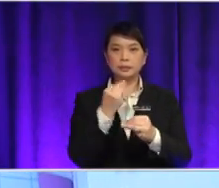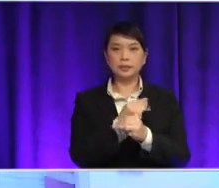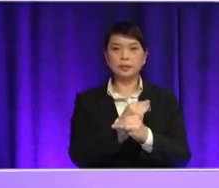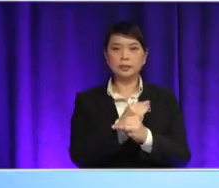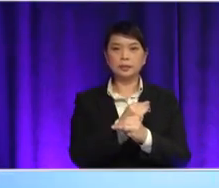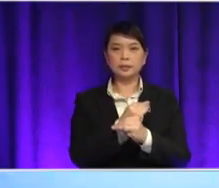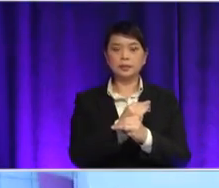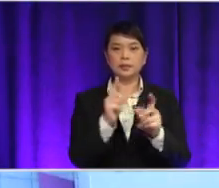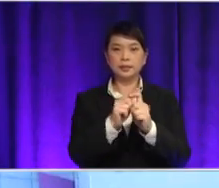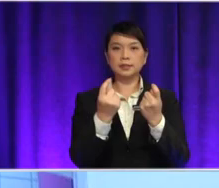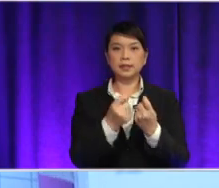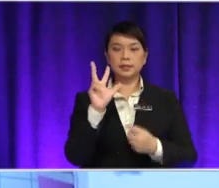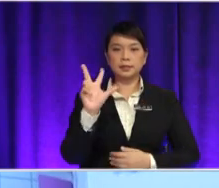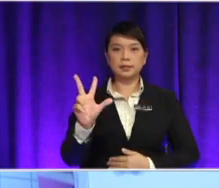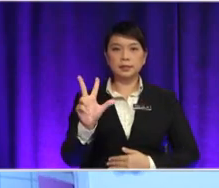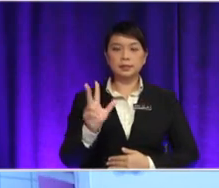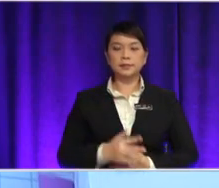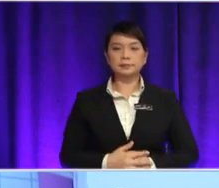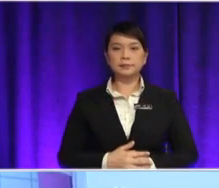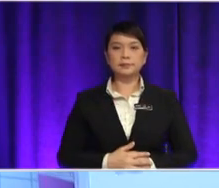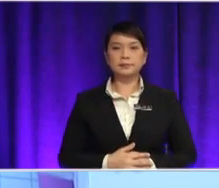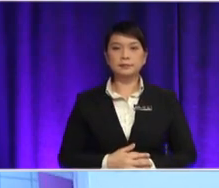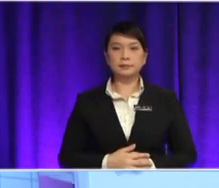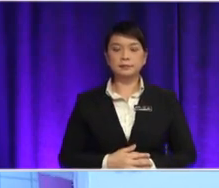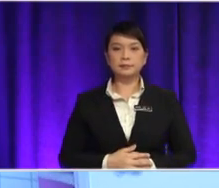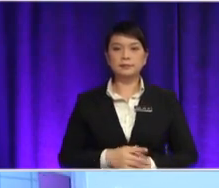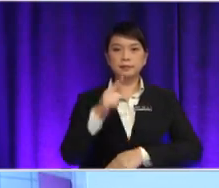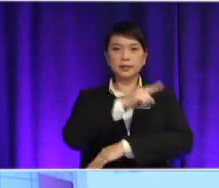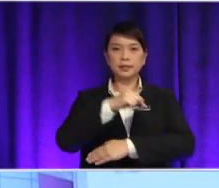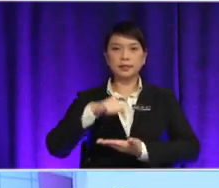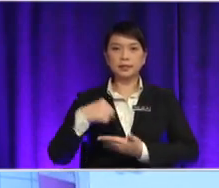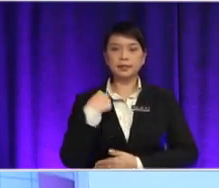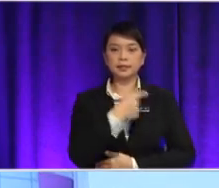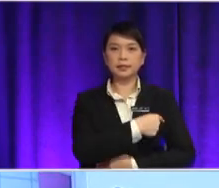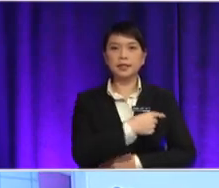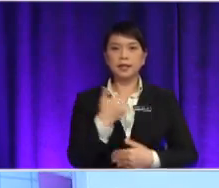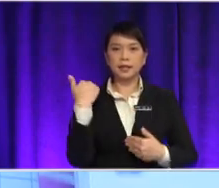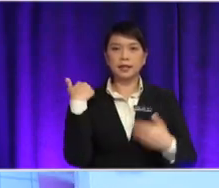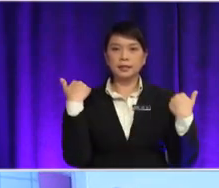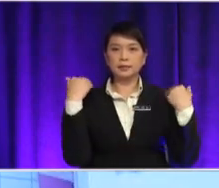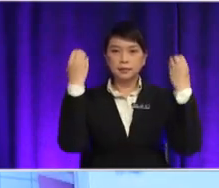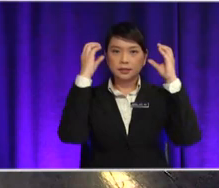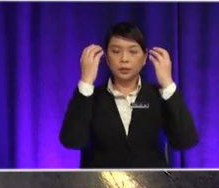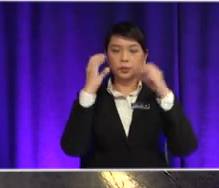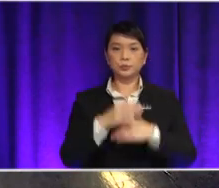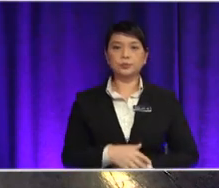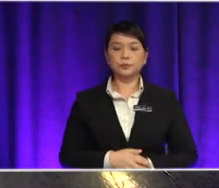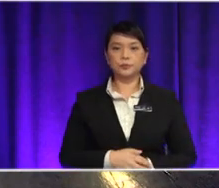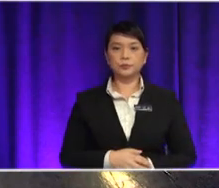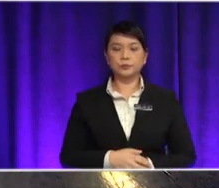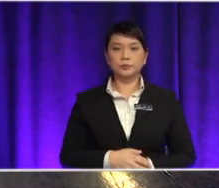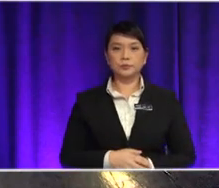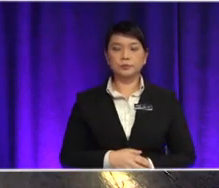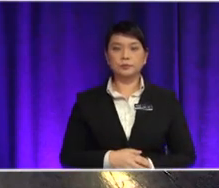tingkatan 5. Jadi jom kita nak persilakan guru kita hari ini. Kita ada Cikgu Nur Faiza Abu Bakar dari SMK Convent M Bukit Mertajam